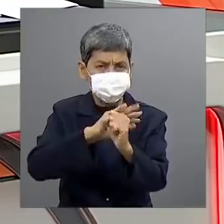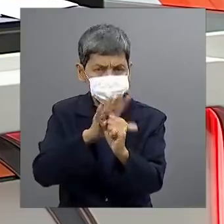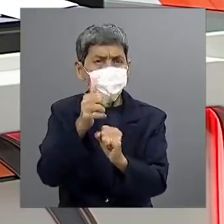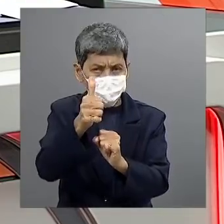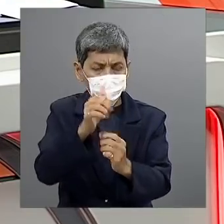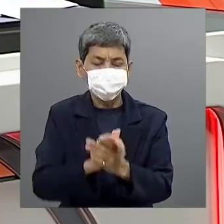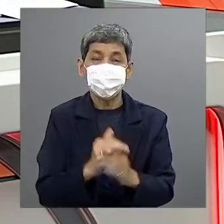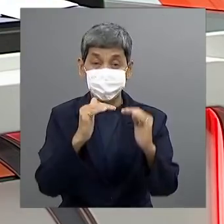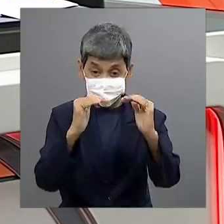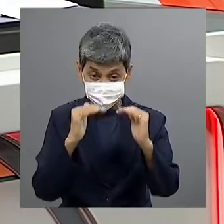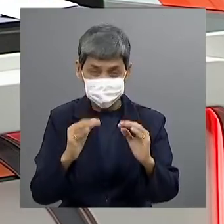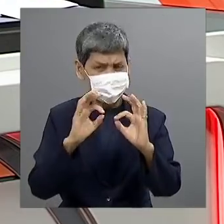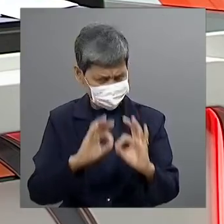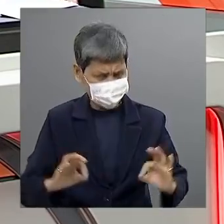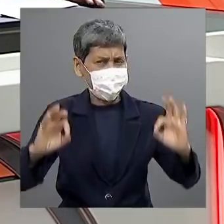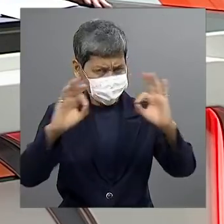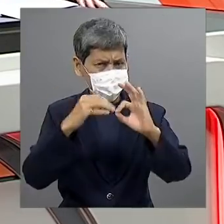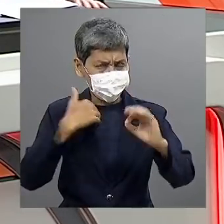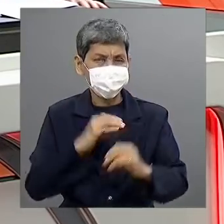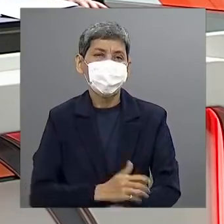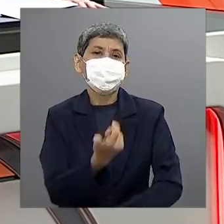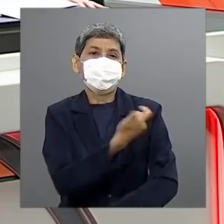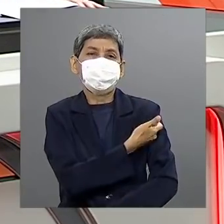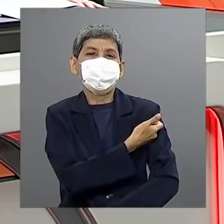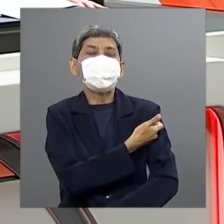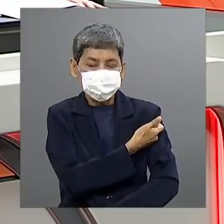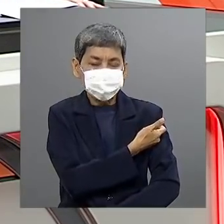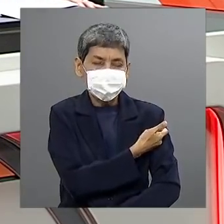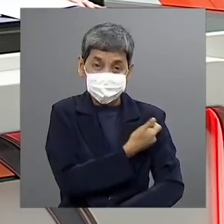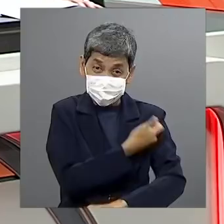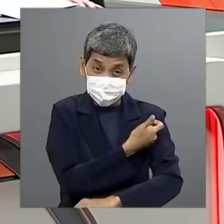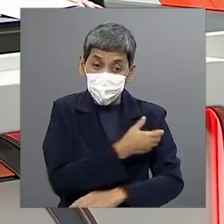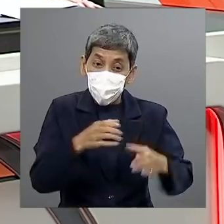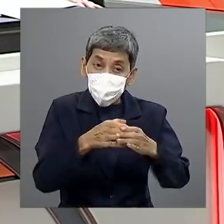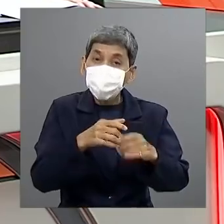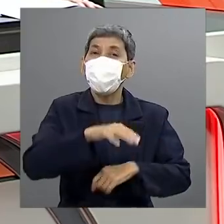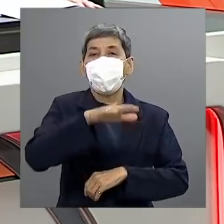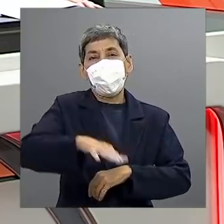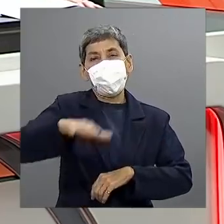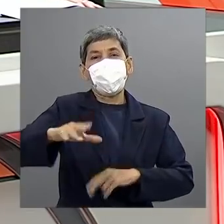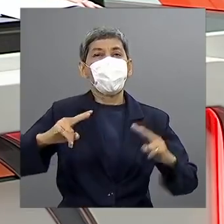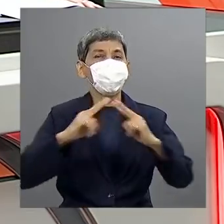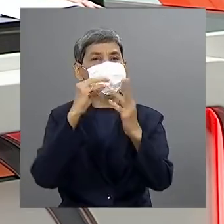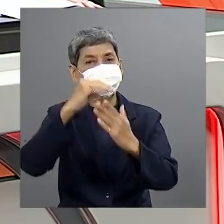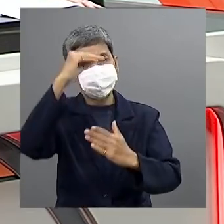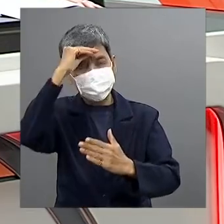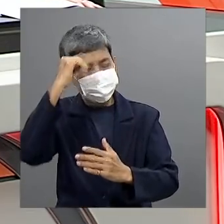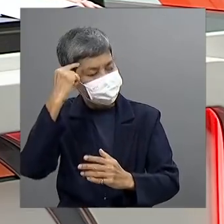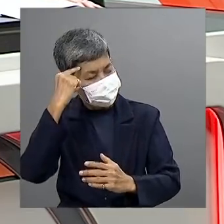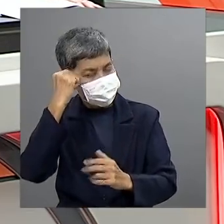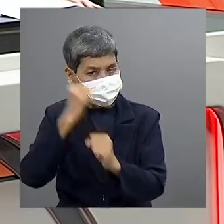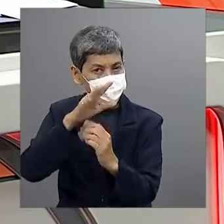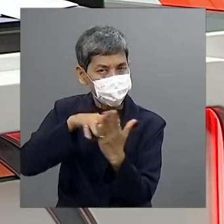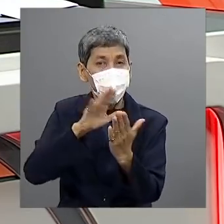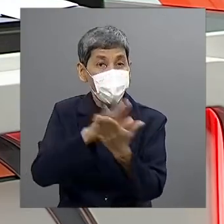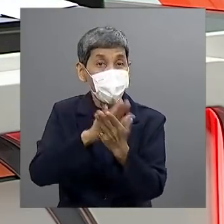เรื่องหนึ่งสำคัญไม่แพ้กันเรื่องของการฉีดวัคซีนตอนนี้ไปจนถึงกลุ่มเด็กแล้วนะคะทางกระทรวงศึกษาธิการวางแผนจะเปิดเรียนช่วง